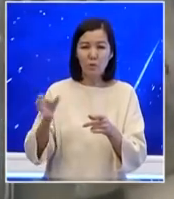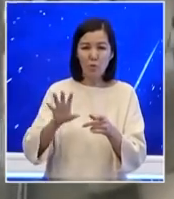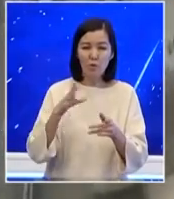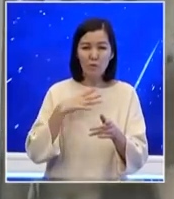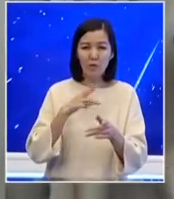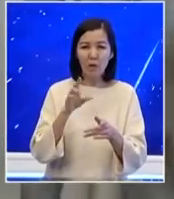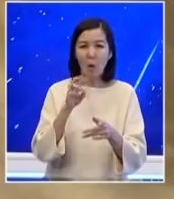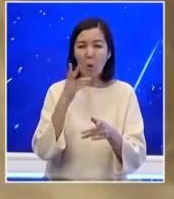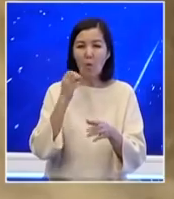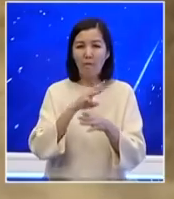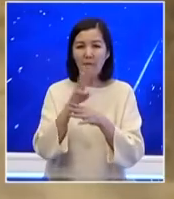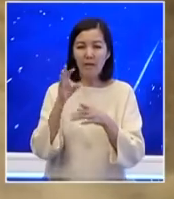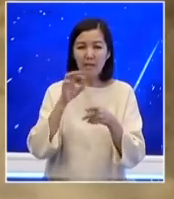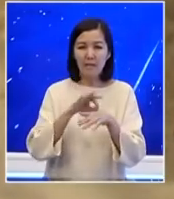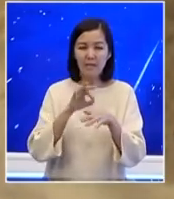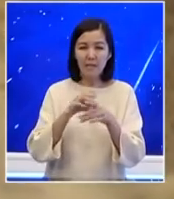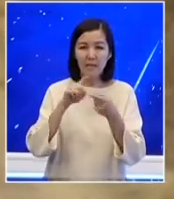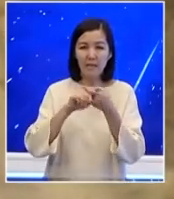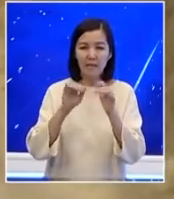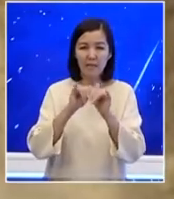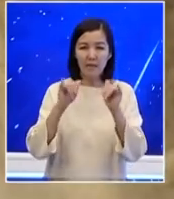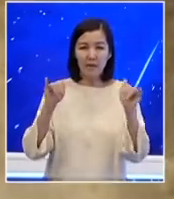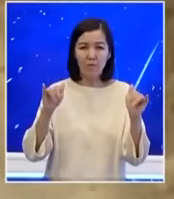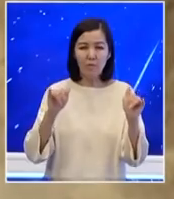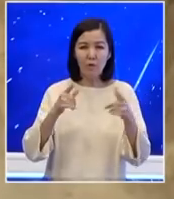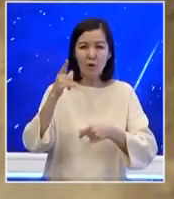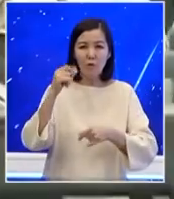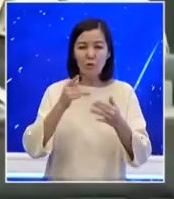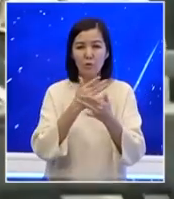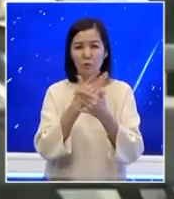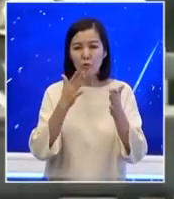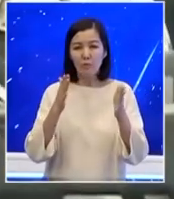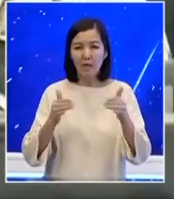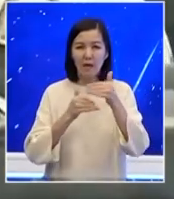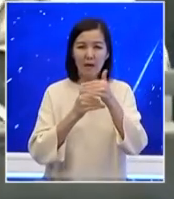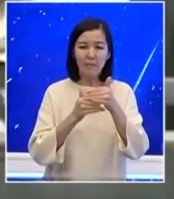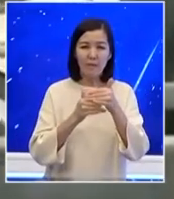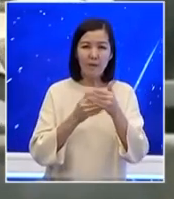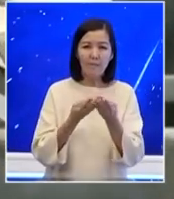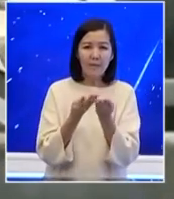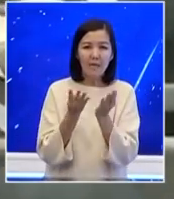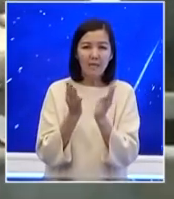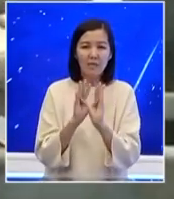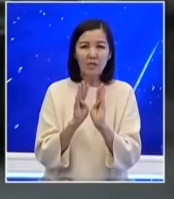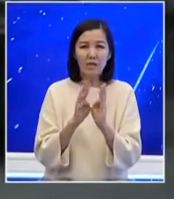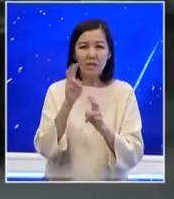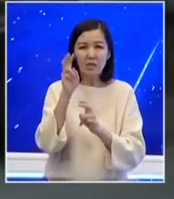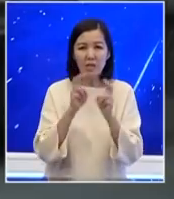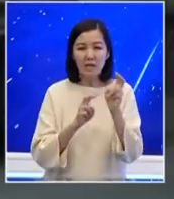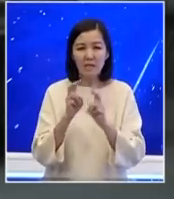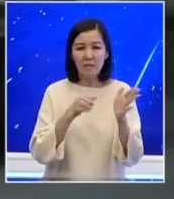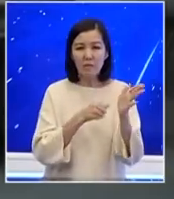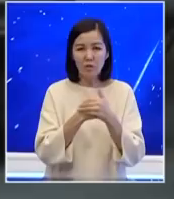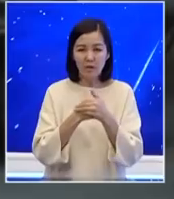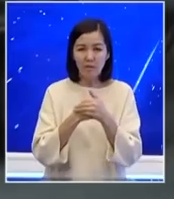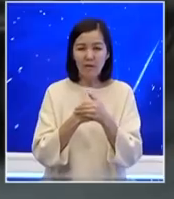қожалары COVID-19 індетінің кеңейтек жайуынан аймақтағы сүт өнімдеріне арналған қаптама мен ыдыс шығаратын бірнеше шағын кәсіпорынның жабылғанын